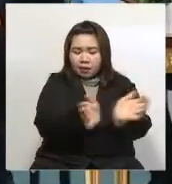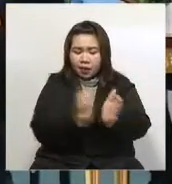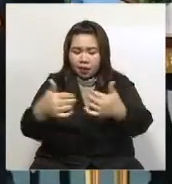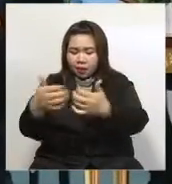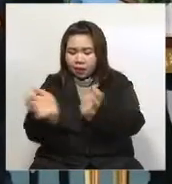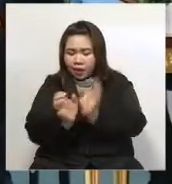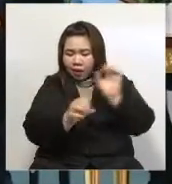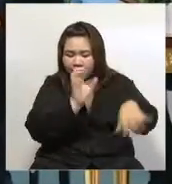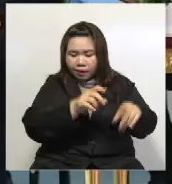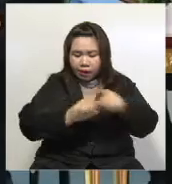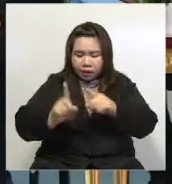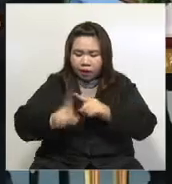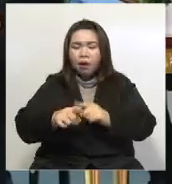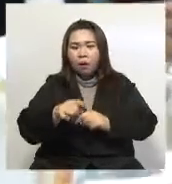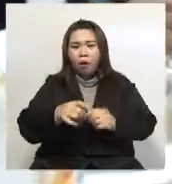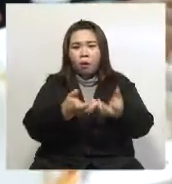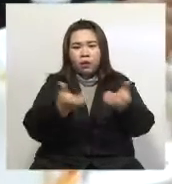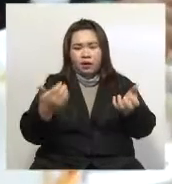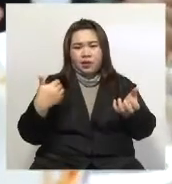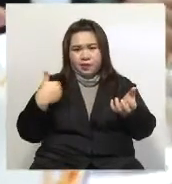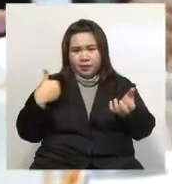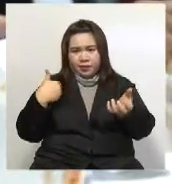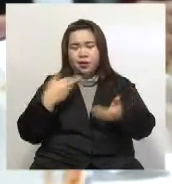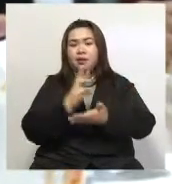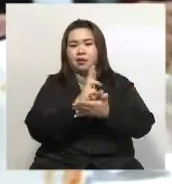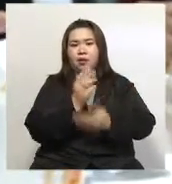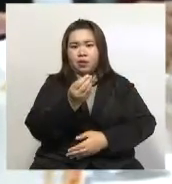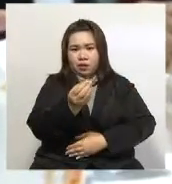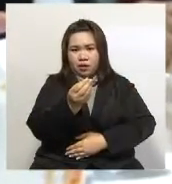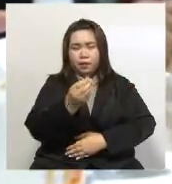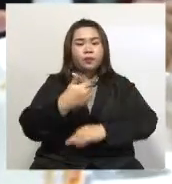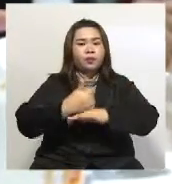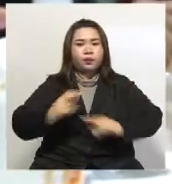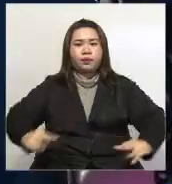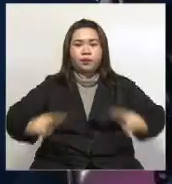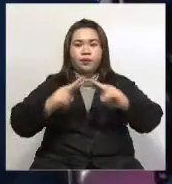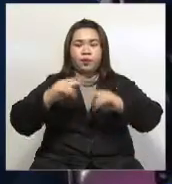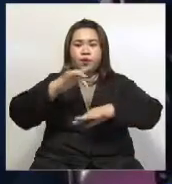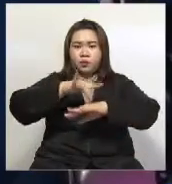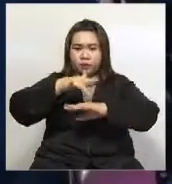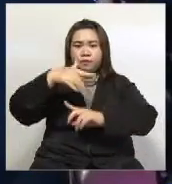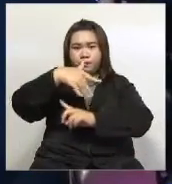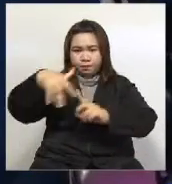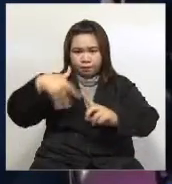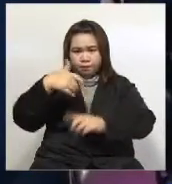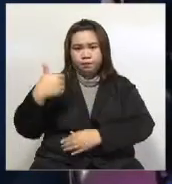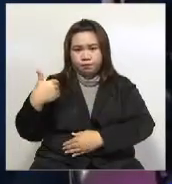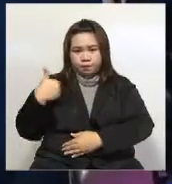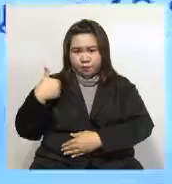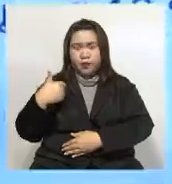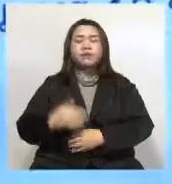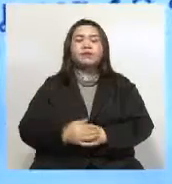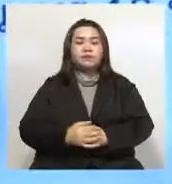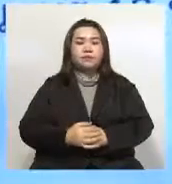ขยะของเสียอันตรายโดยพลเอกสุรศักดิ์กาญจนรัตน์รัฐมนตรีว่าการกระทรวงทรัพยากรธรรมชาติและสิ่งแวดล้อมพร้อมทั้งจะมีพิ